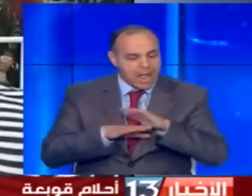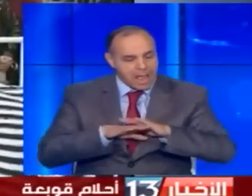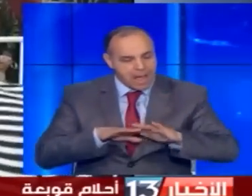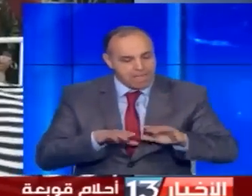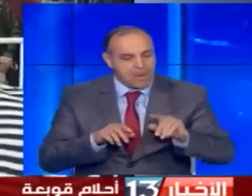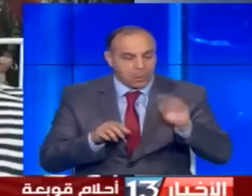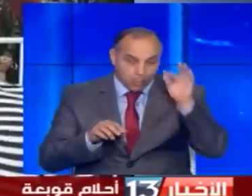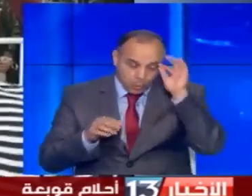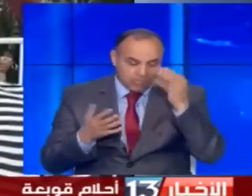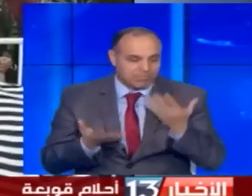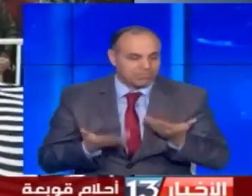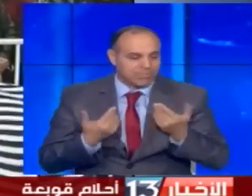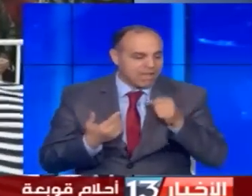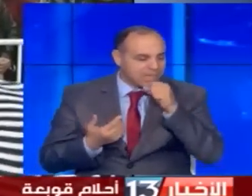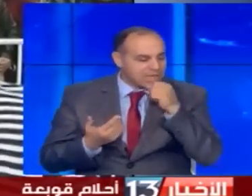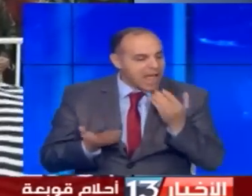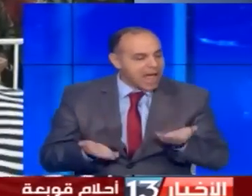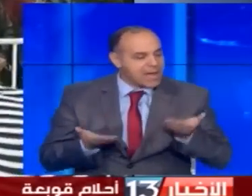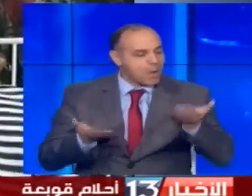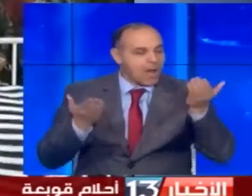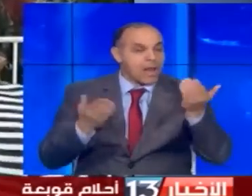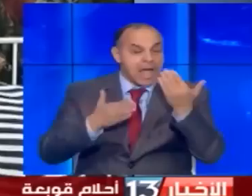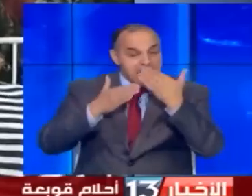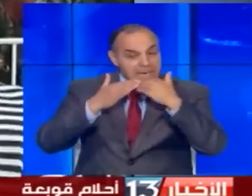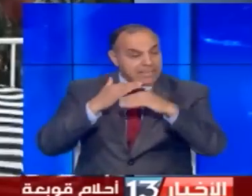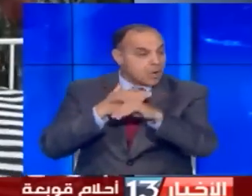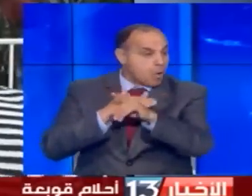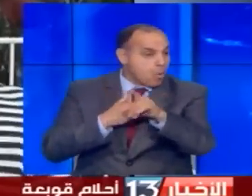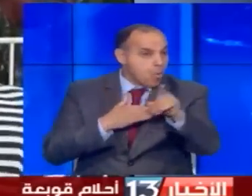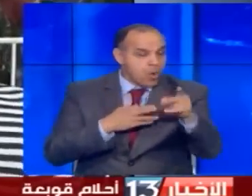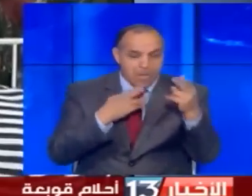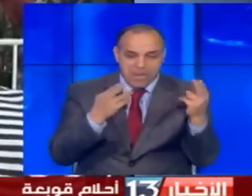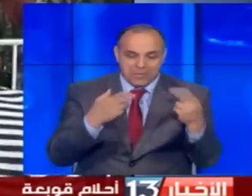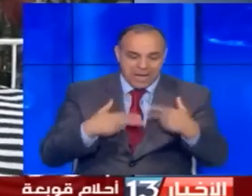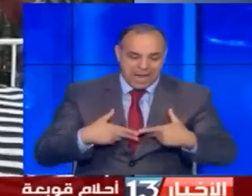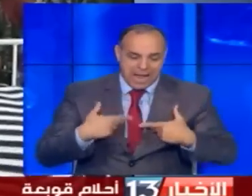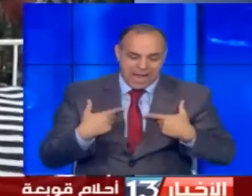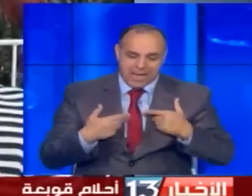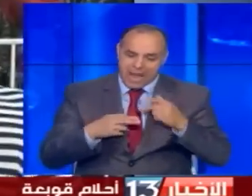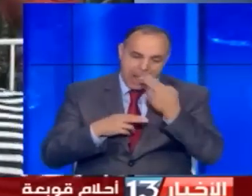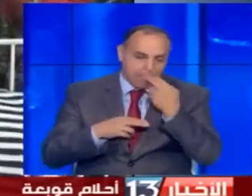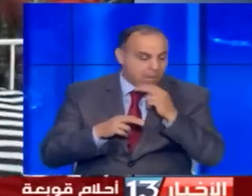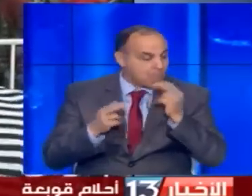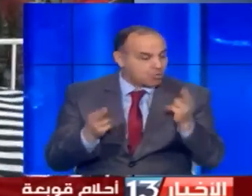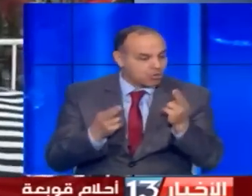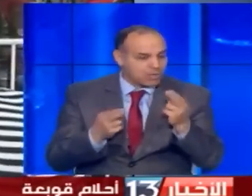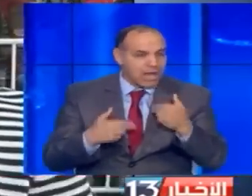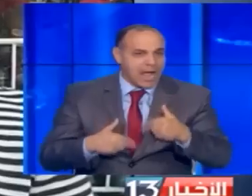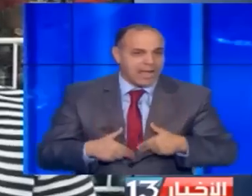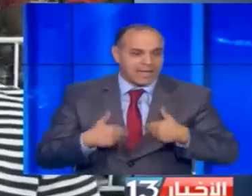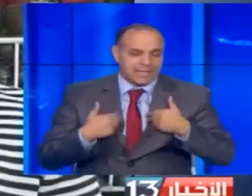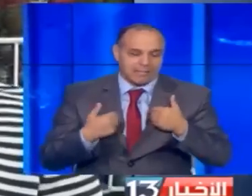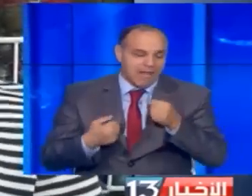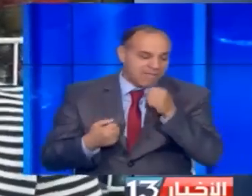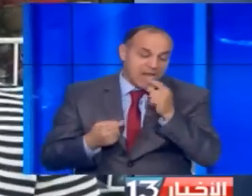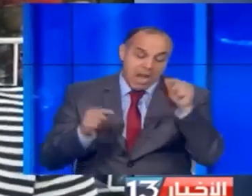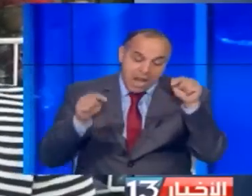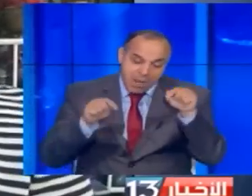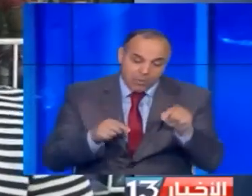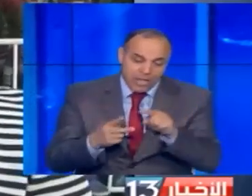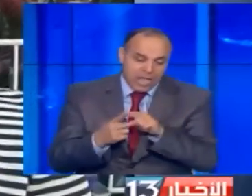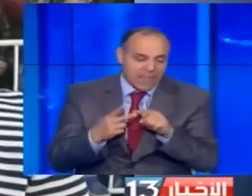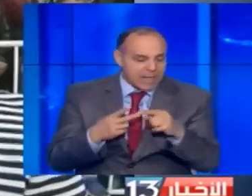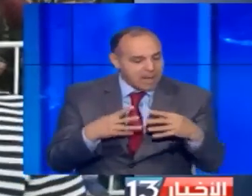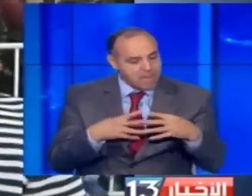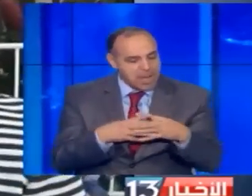تحلى وبالفن أحلى وأحلى، في رسالة أنه لا نستطيع أن نعيش من دون أمن كما لا نستطيع أن نعيش من دون فن، والاثنين